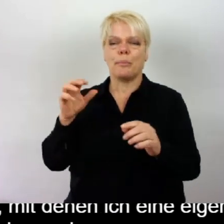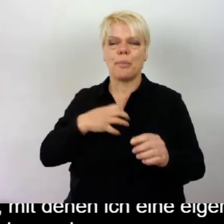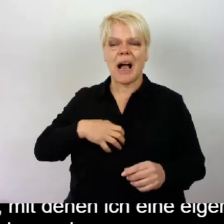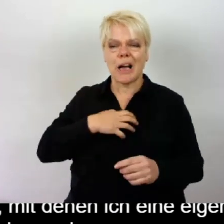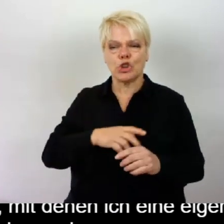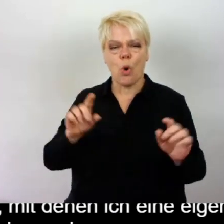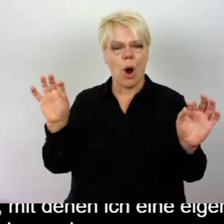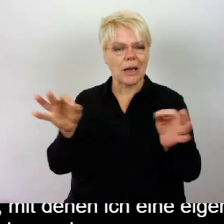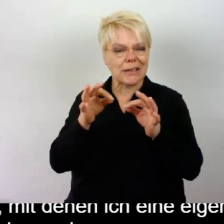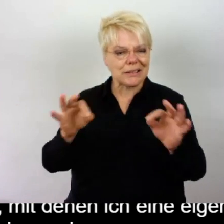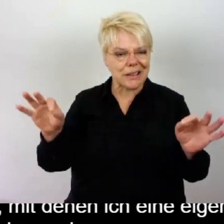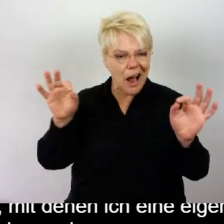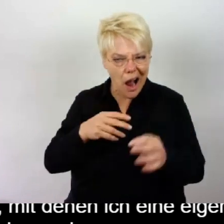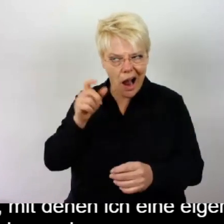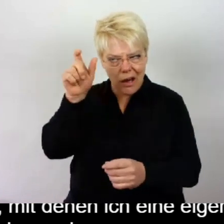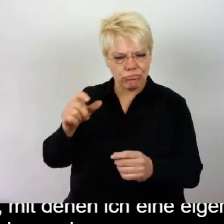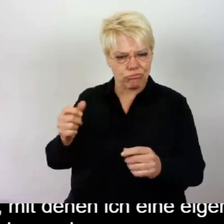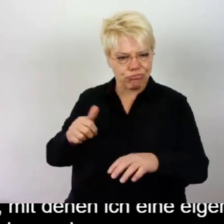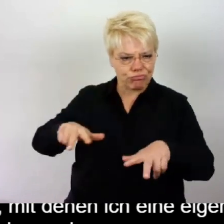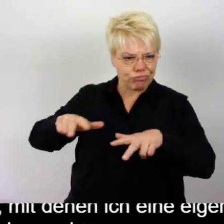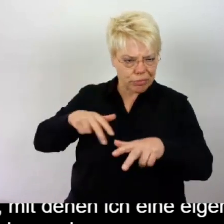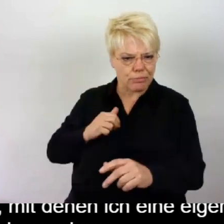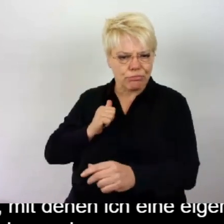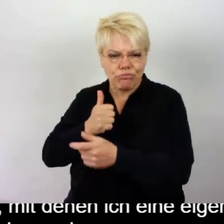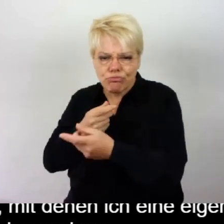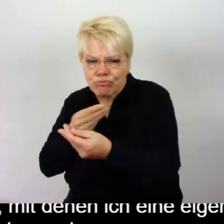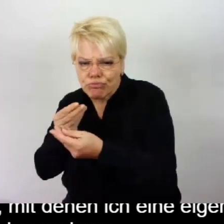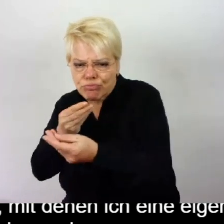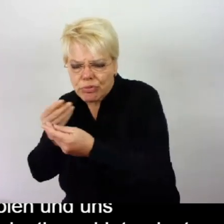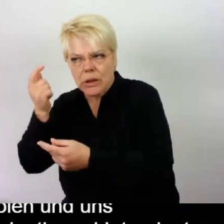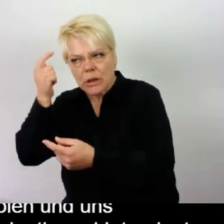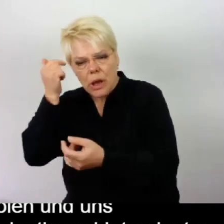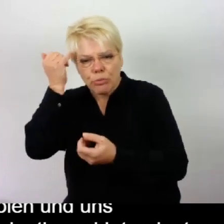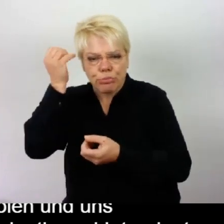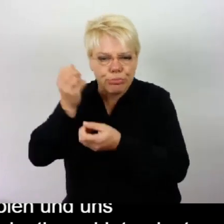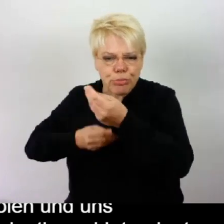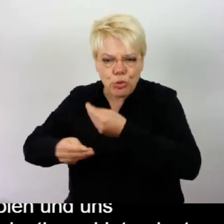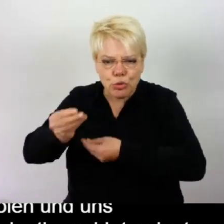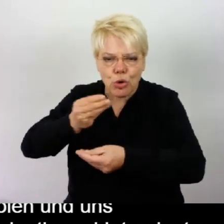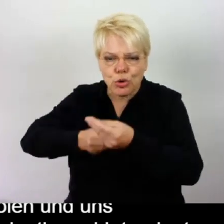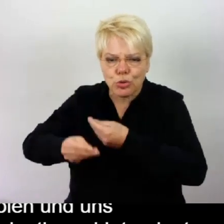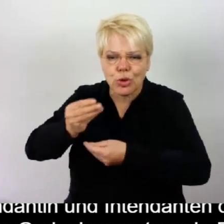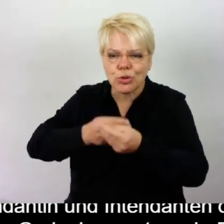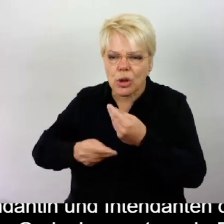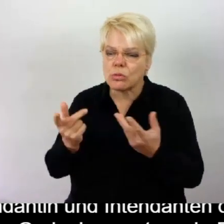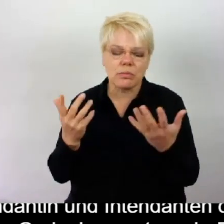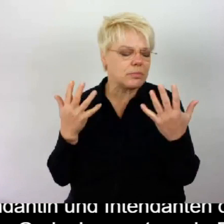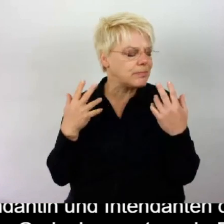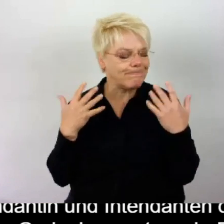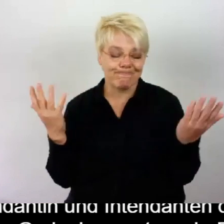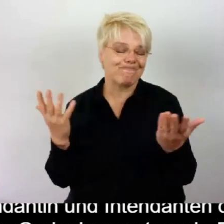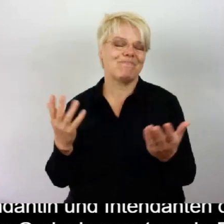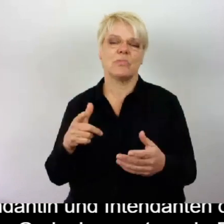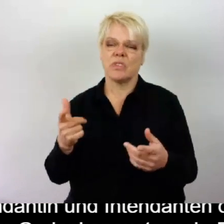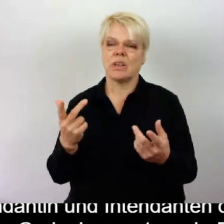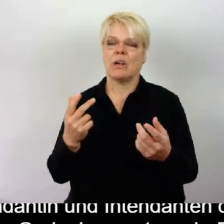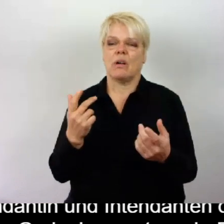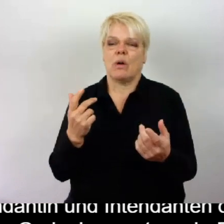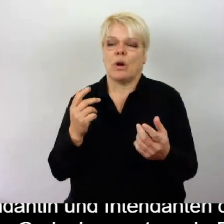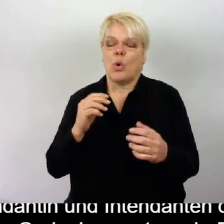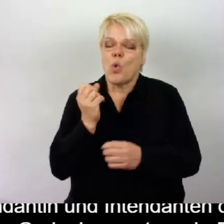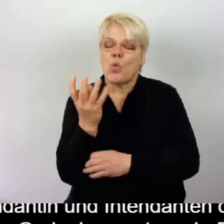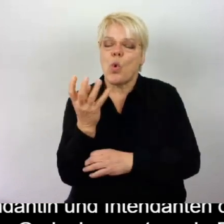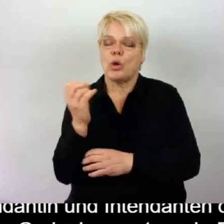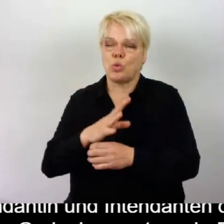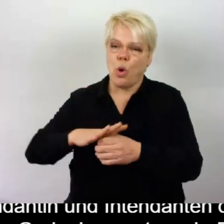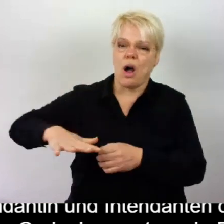können. Und deshalb ist es wichtig, dass wir die von den wirtschaftlichen Folgen dieser Entwicklung eben auch die öffentlichen, privaten